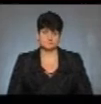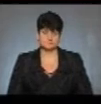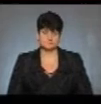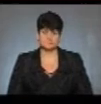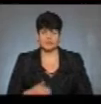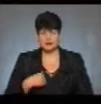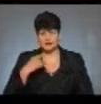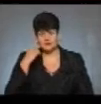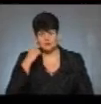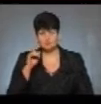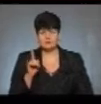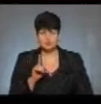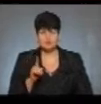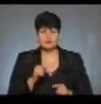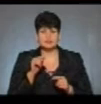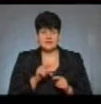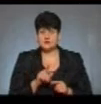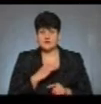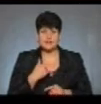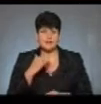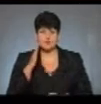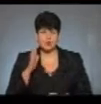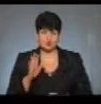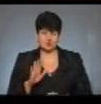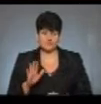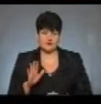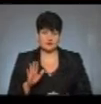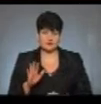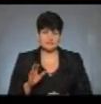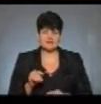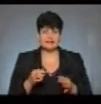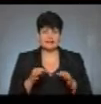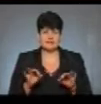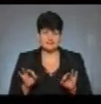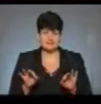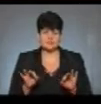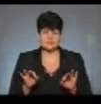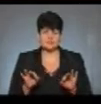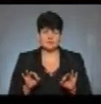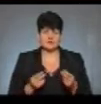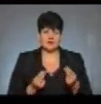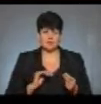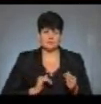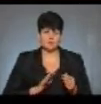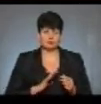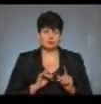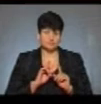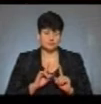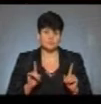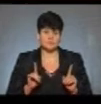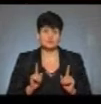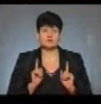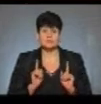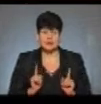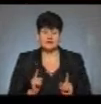Я думаю, що те, що не проголосували за легалізацію грального бізнесу, було сюрпризом навіть